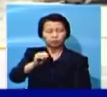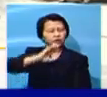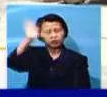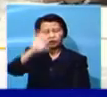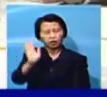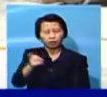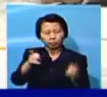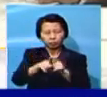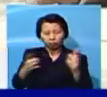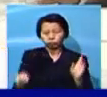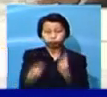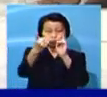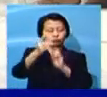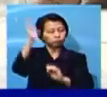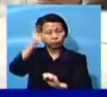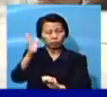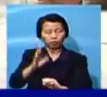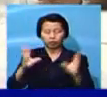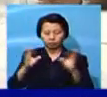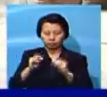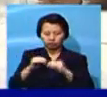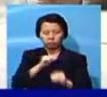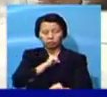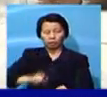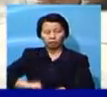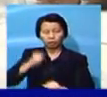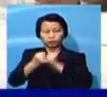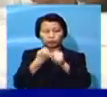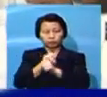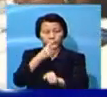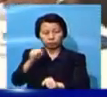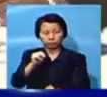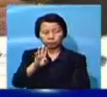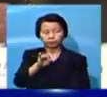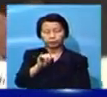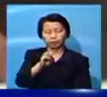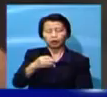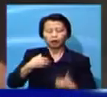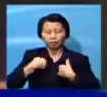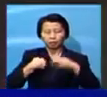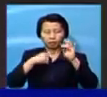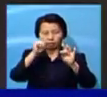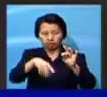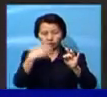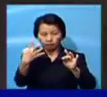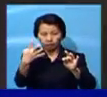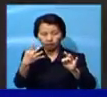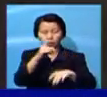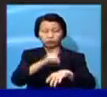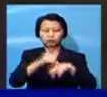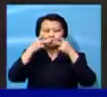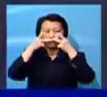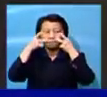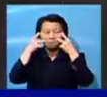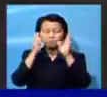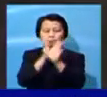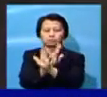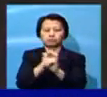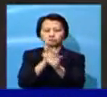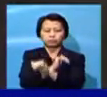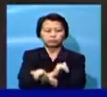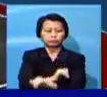pernah berlaku pertembungan mesyuarat agong tahunan AGM Bam dijangka berlangsung 8 April depan di Kuching